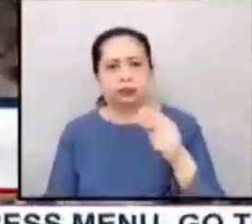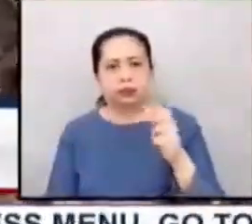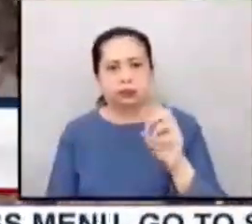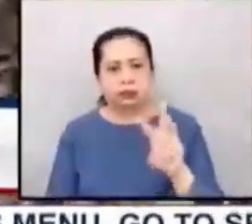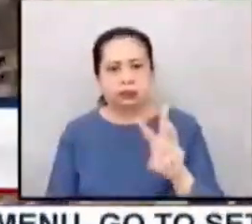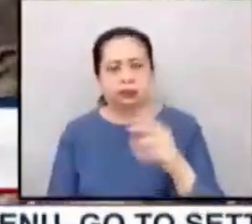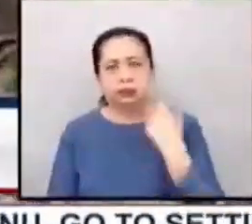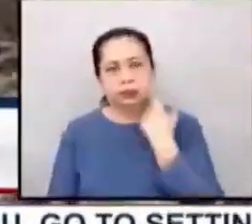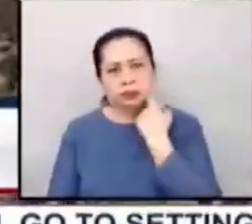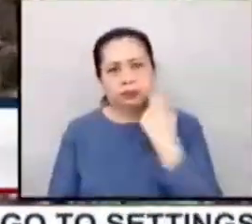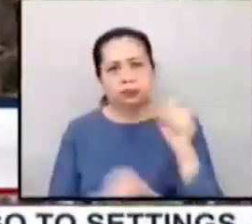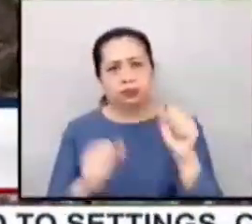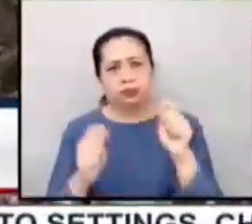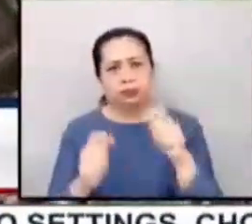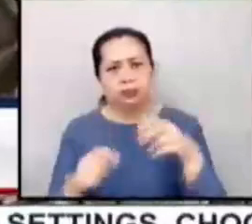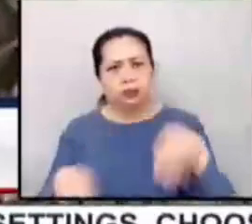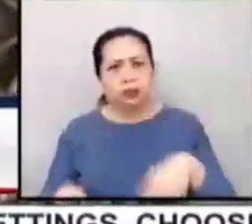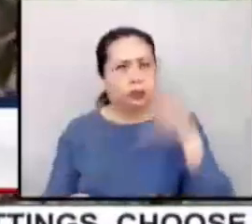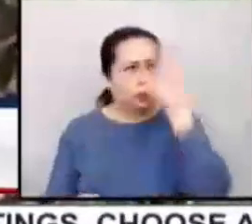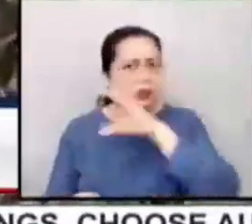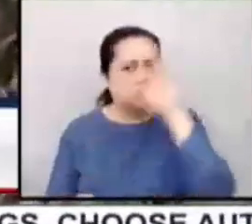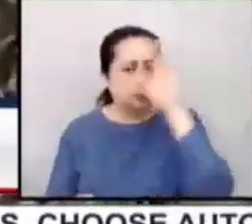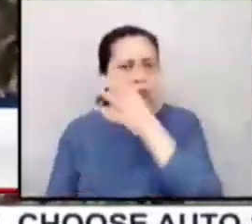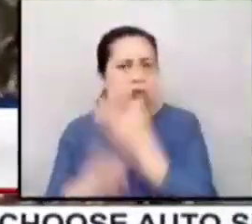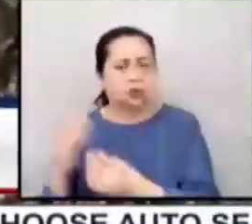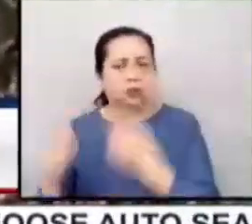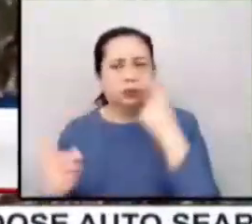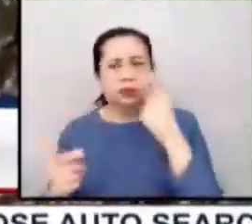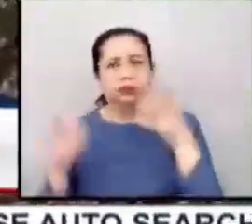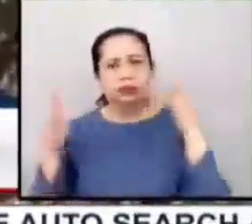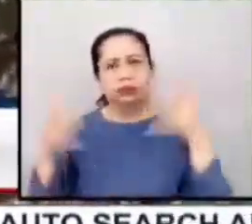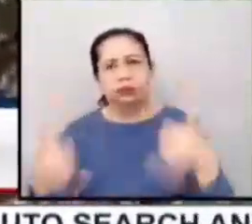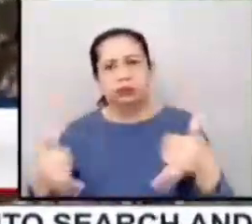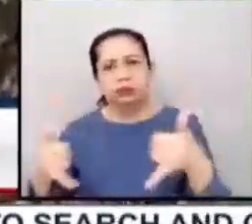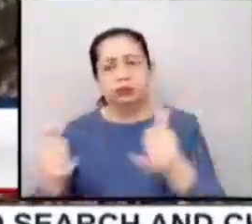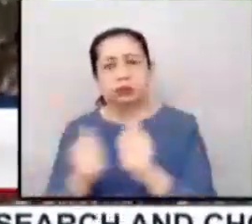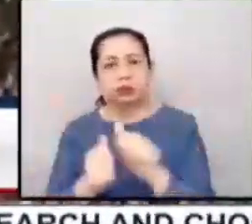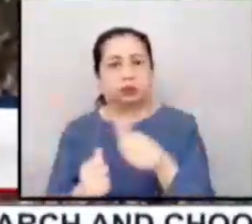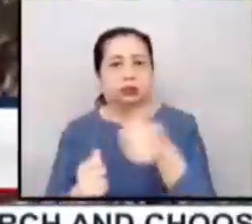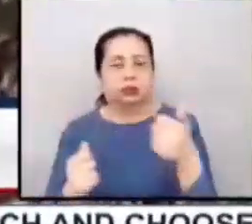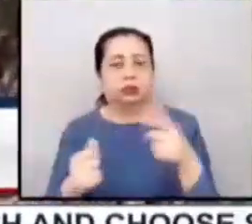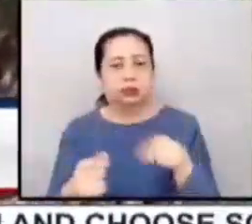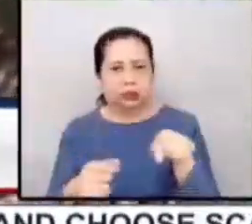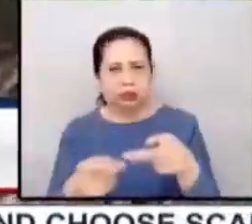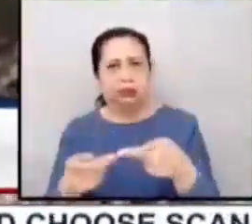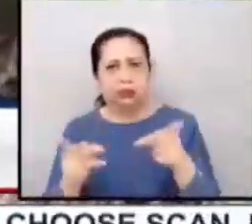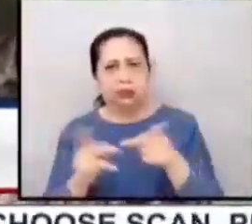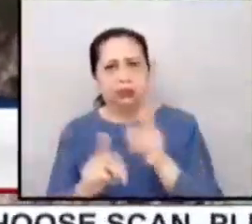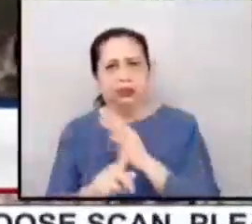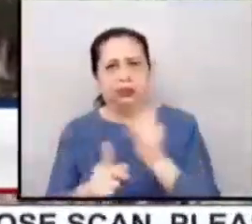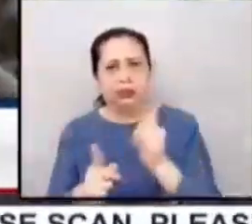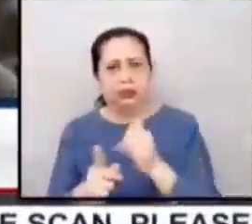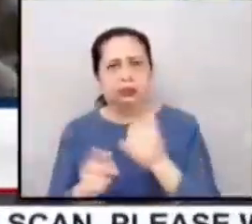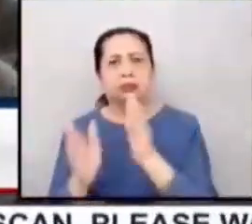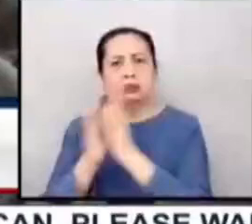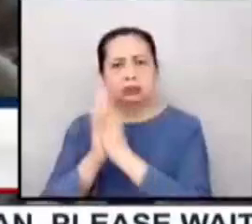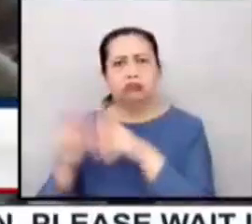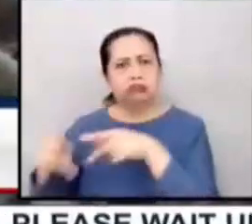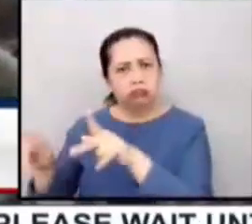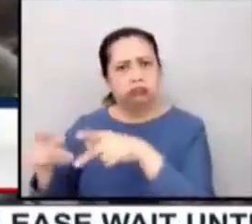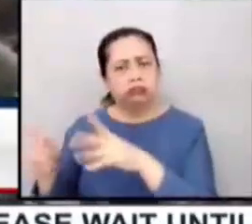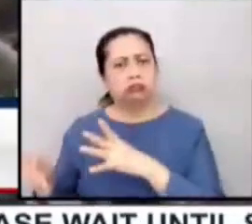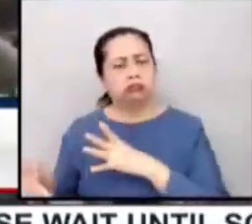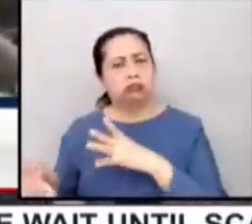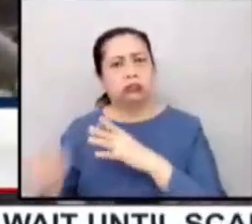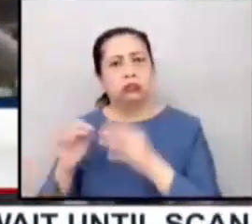pang Sabado nawawala ang kanyang anak na huling nakita nakikipaglaro sa ibang mga bata sa naturang barangay. Nagpapaalam naman ani ang kanyang anak kapag